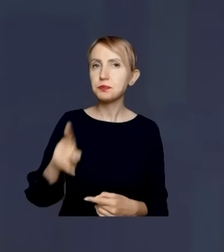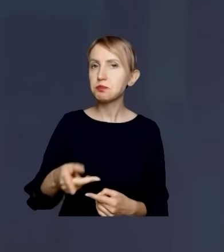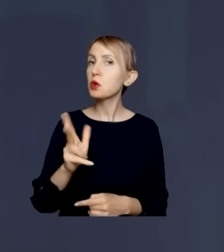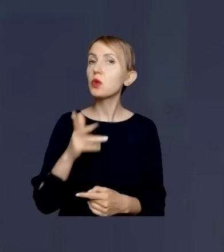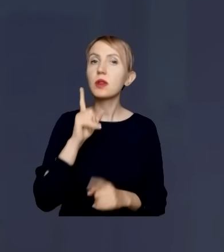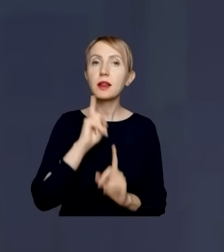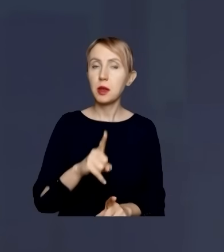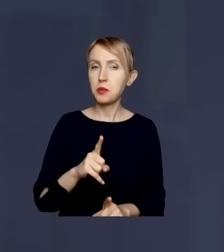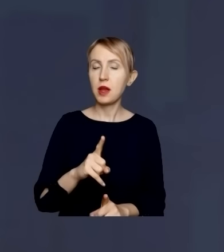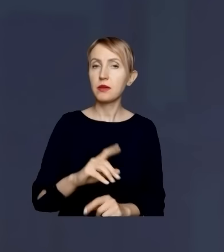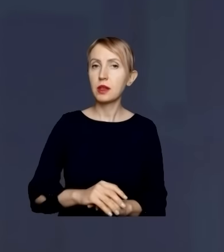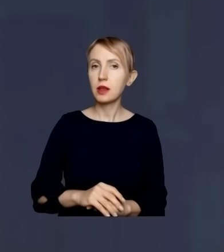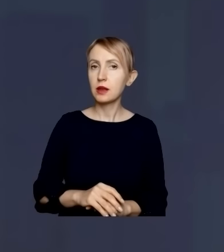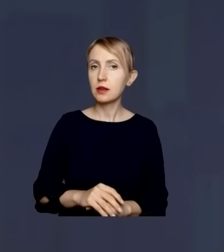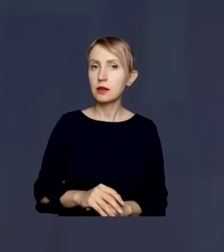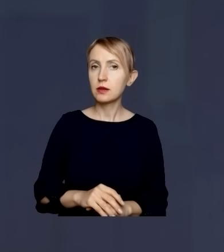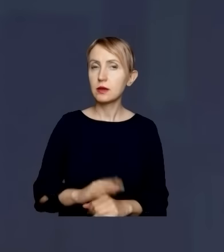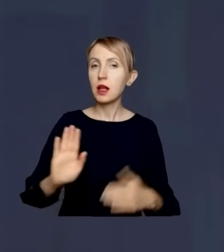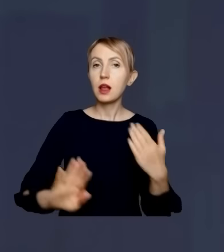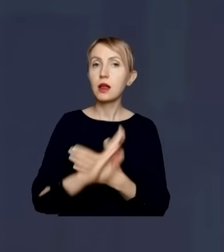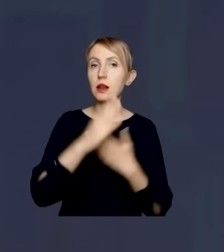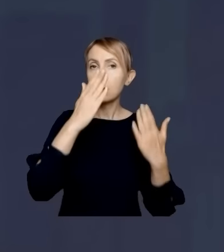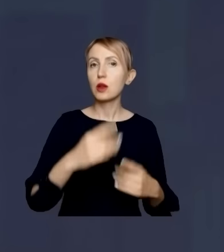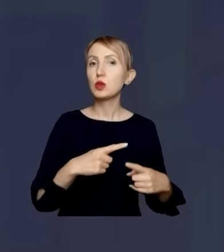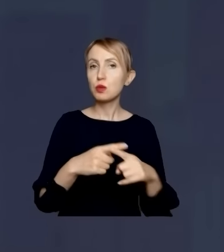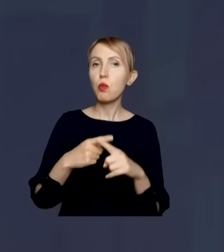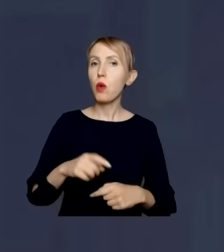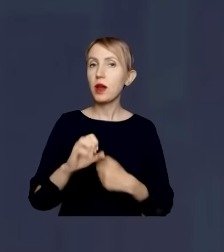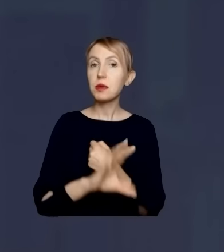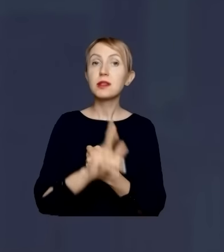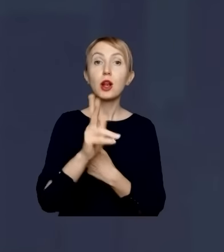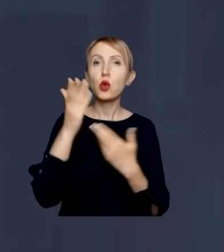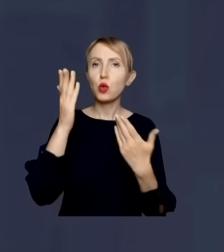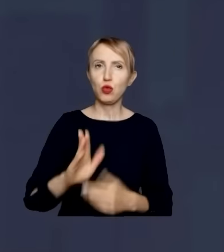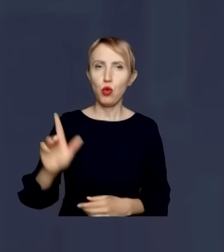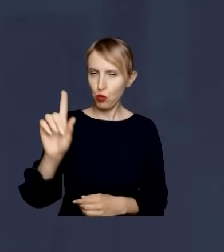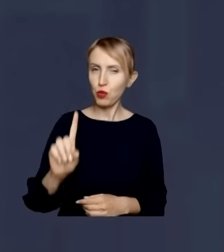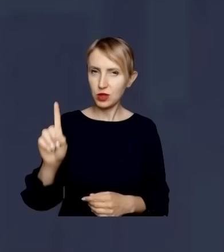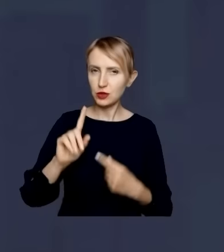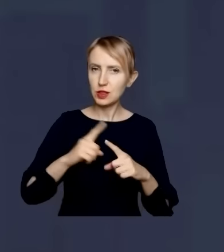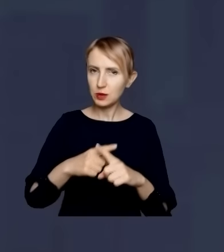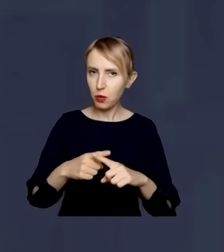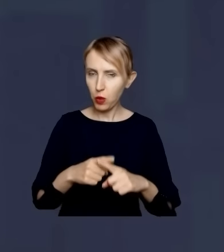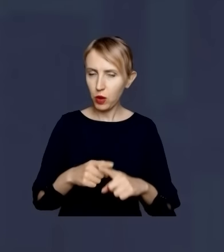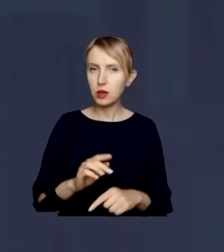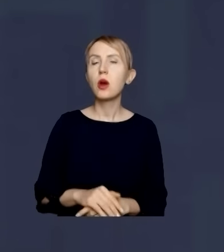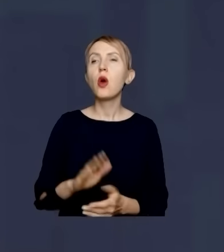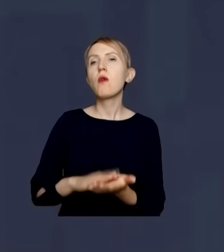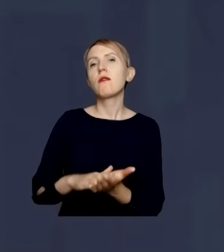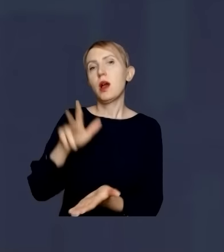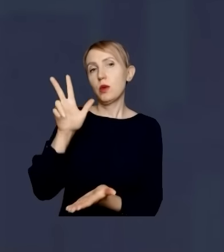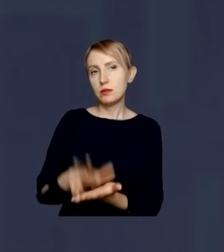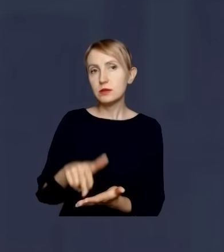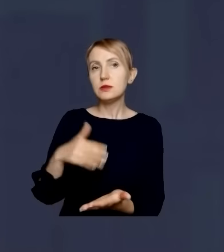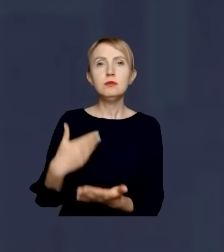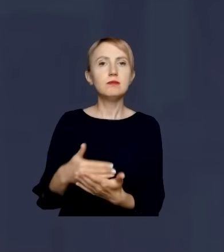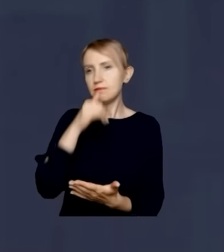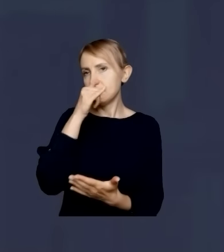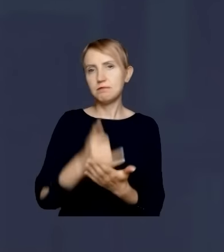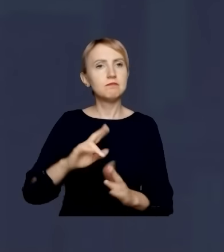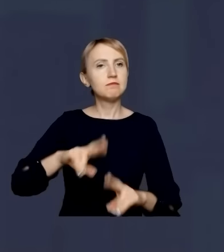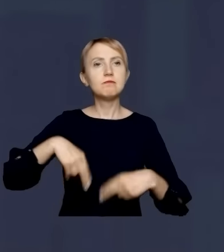tak naprawdę reprezentantem spółek medialnych, publicznych, no podjęła uchwałę, że w związku z tym nie może